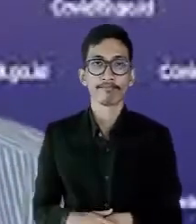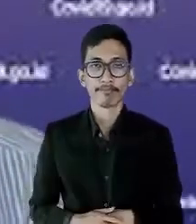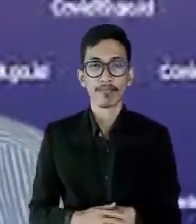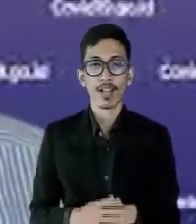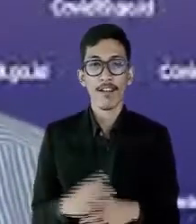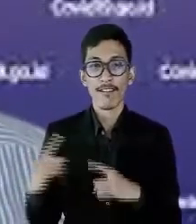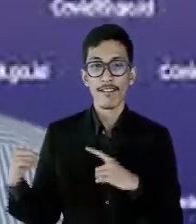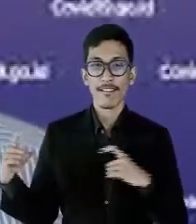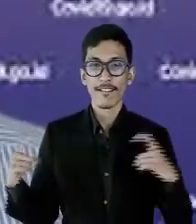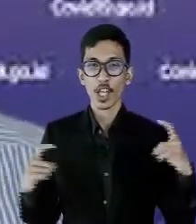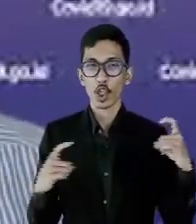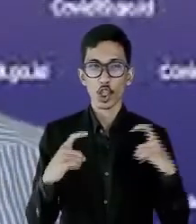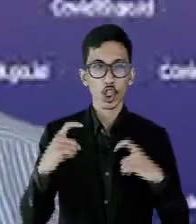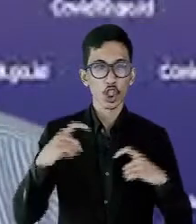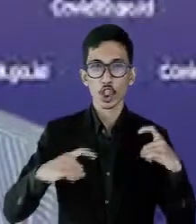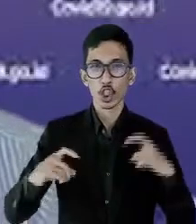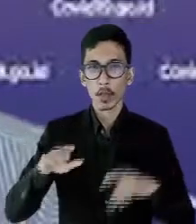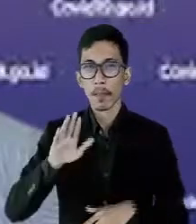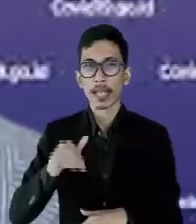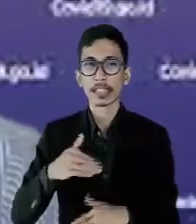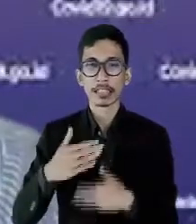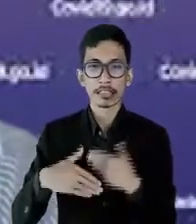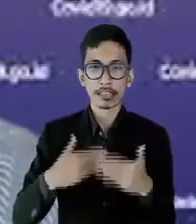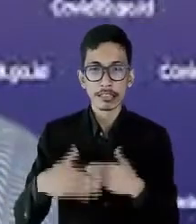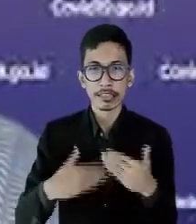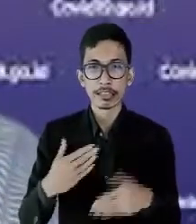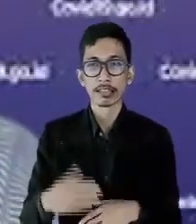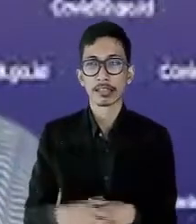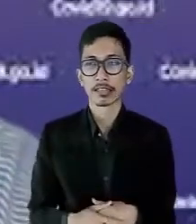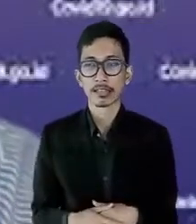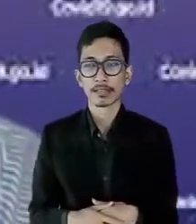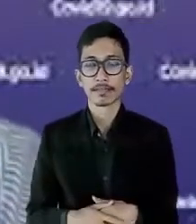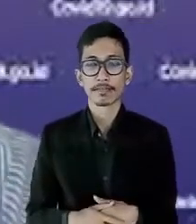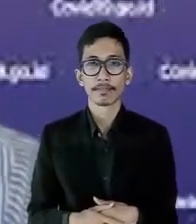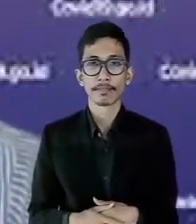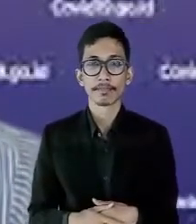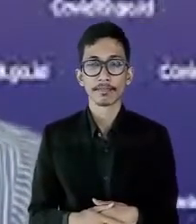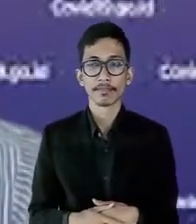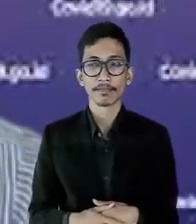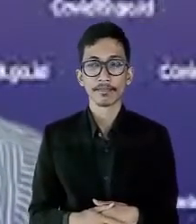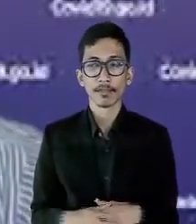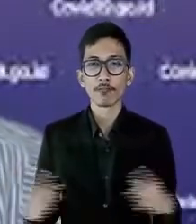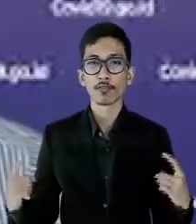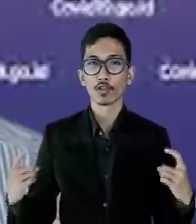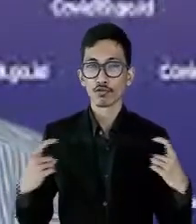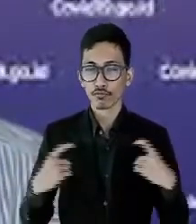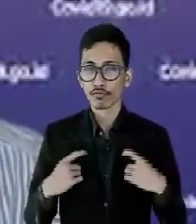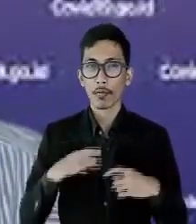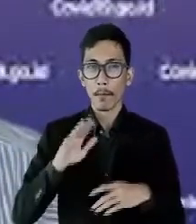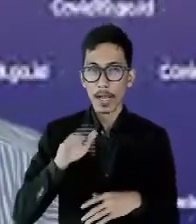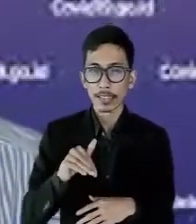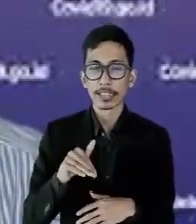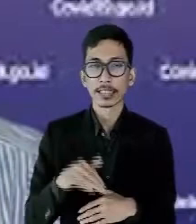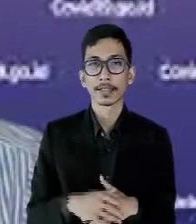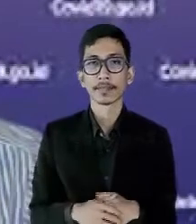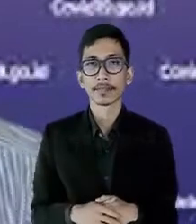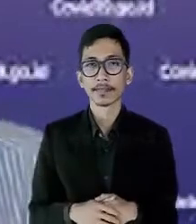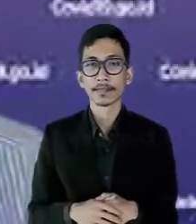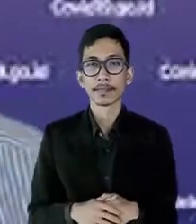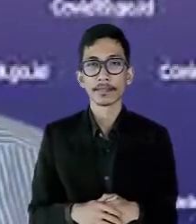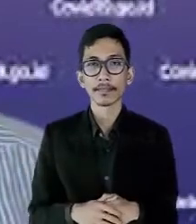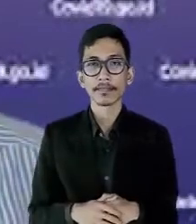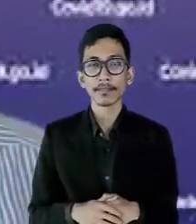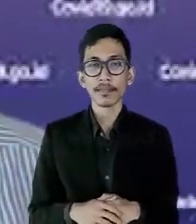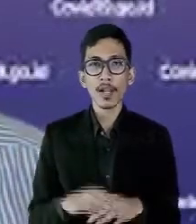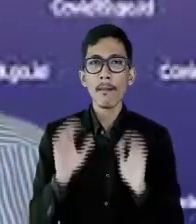ya, virusnya, ya, masih mewabah. Nah, baiklah pemirsa, perhelatan yang mendatangkan banyak orang ini dan tentu saja ini berasal dari